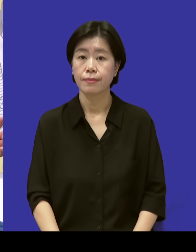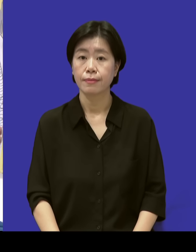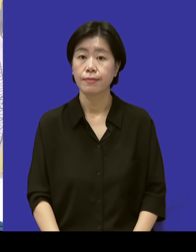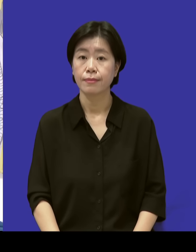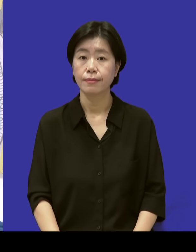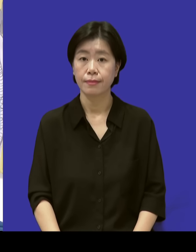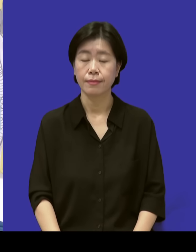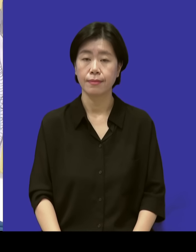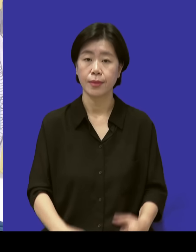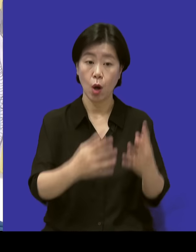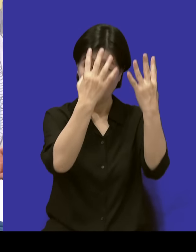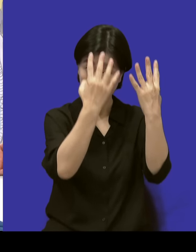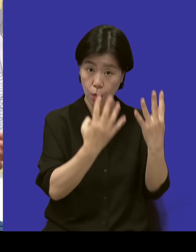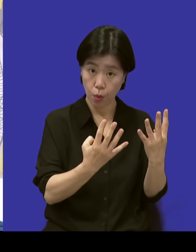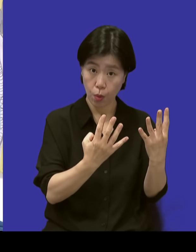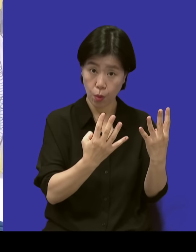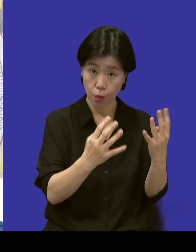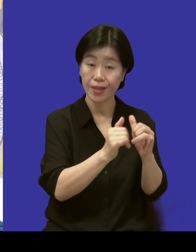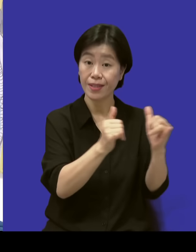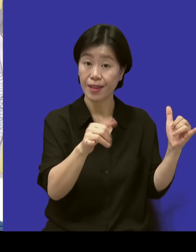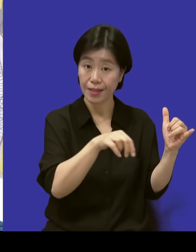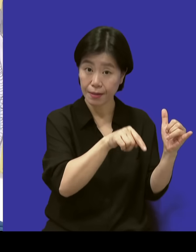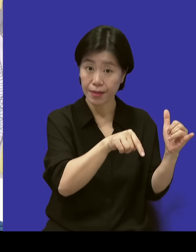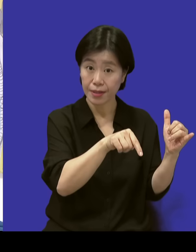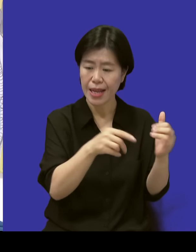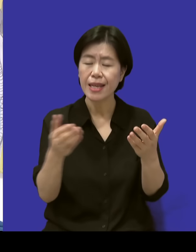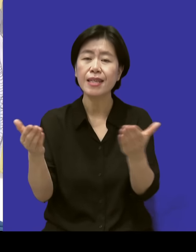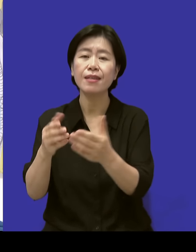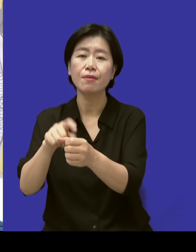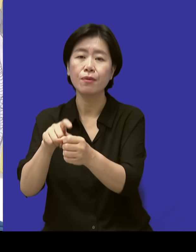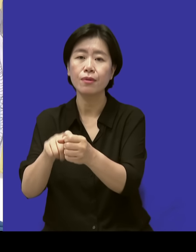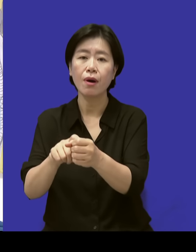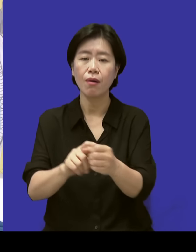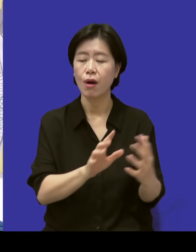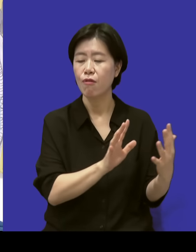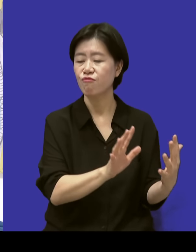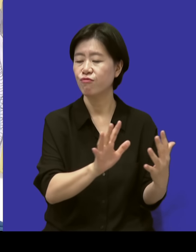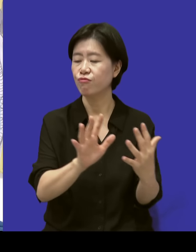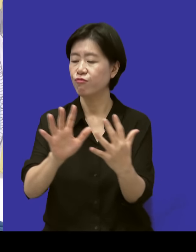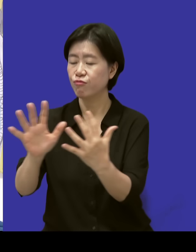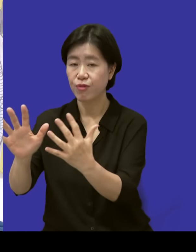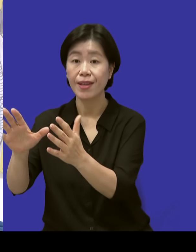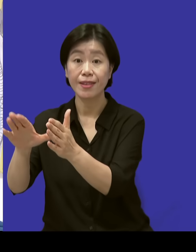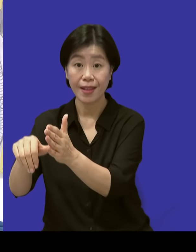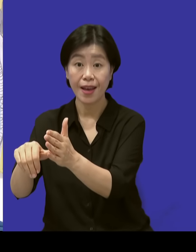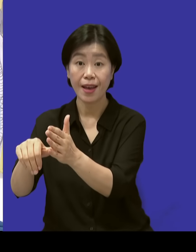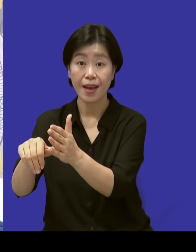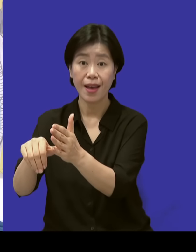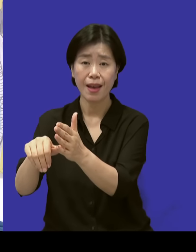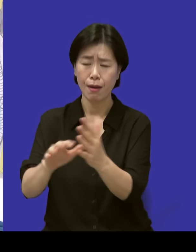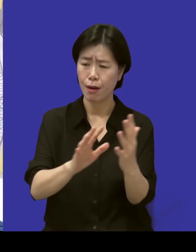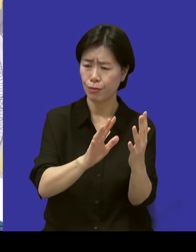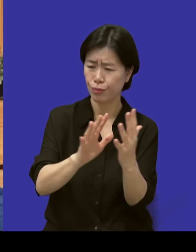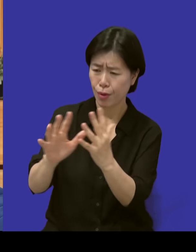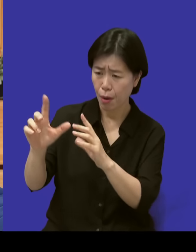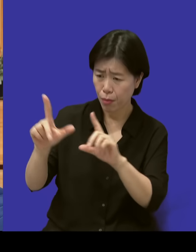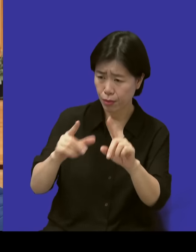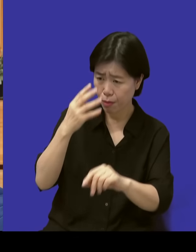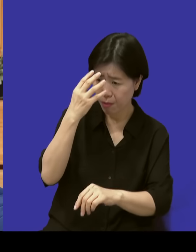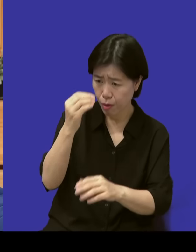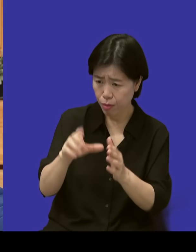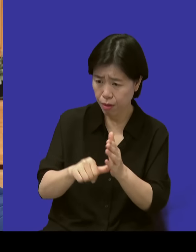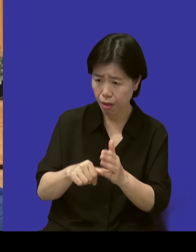공장에 이제 나가기 위해서 출력이라고 하는데 출력하기 위해서 이렇게 쭉 이렇게 걸어가거든요. 네. 근데 수용자들의 뒷모습만 봐도 막 이렇게 눈물이 나는